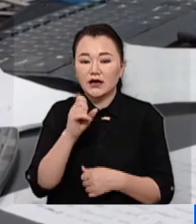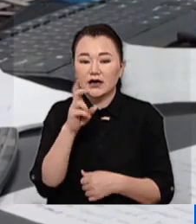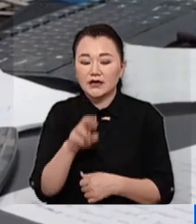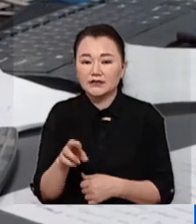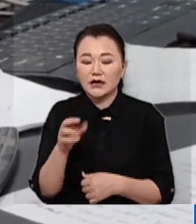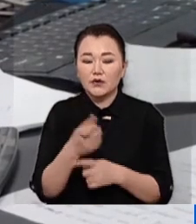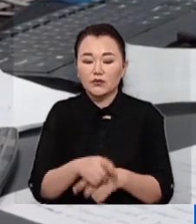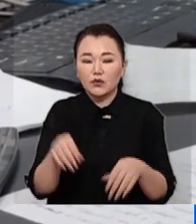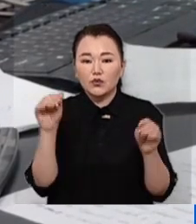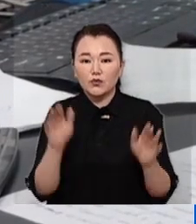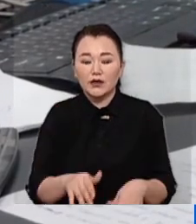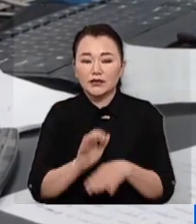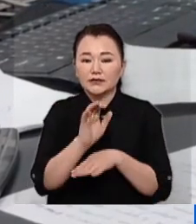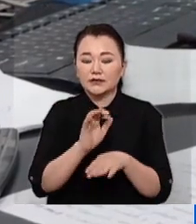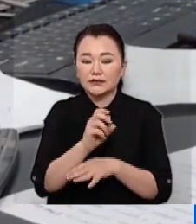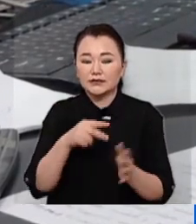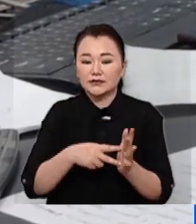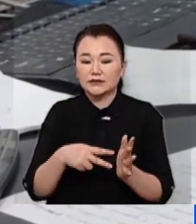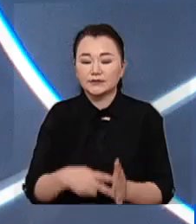Поэтому упала экспортная цена.